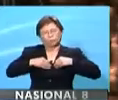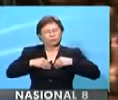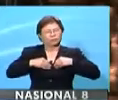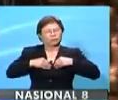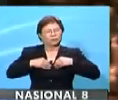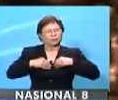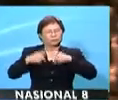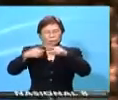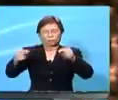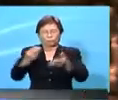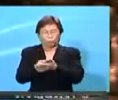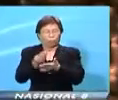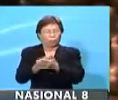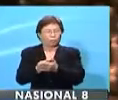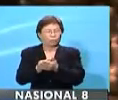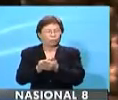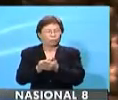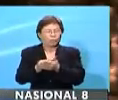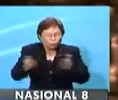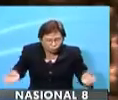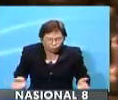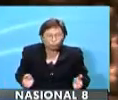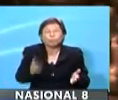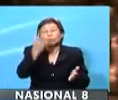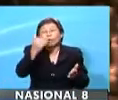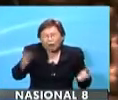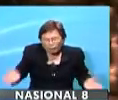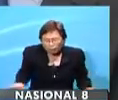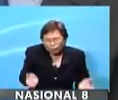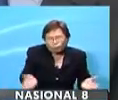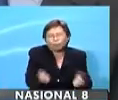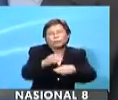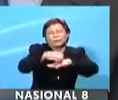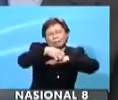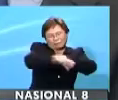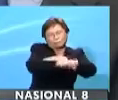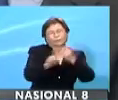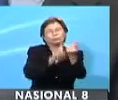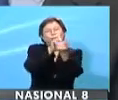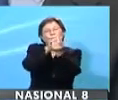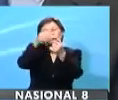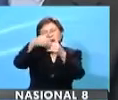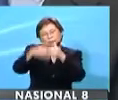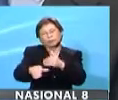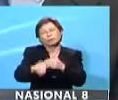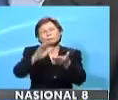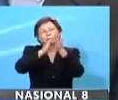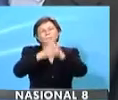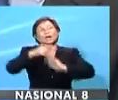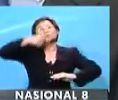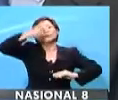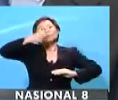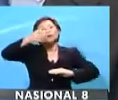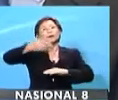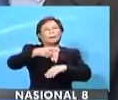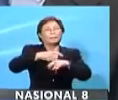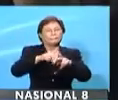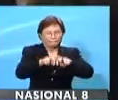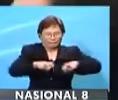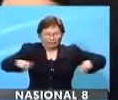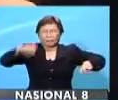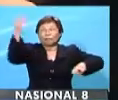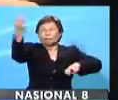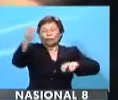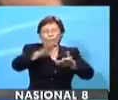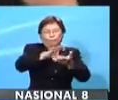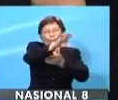depreciated Japanese yen in order to boost their exports. Beliau ditemui selepas menjadi speaker sesi pleno Forum